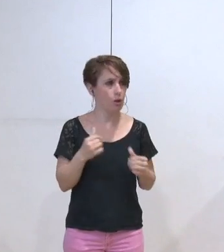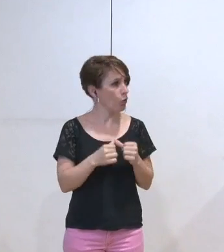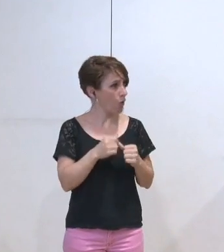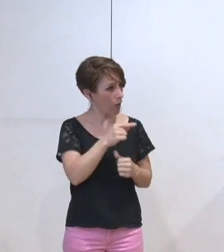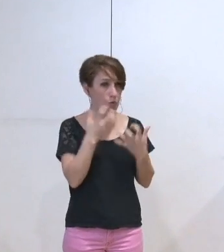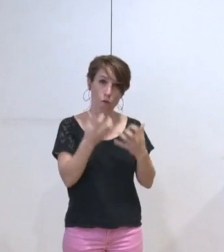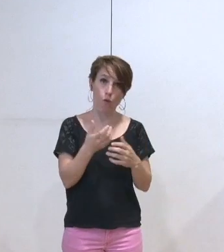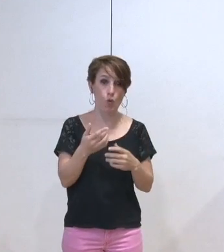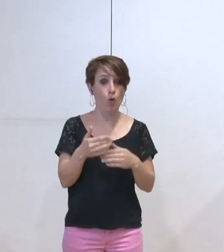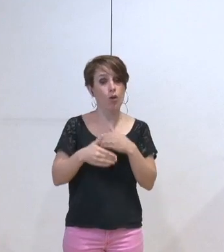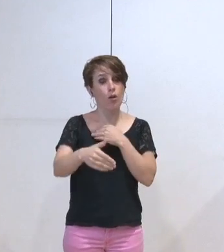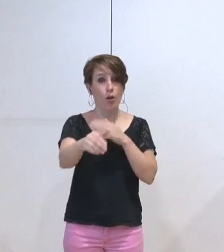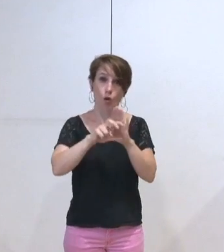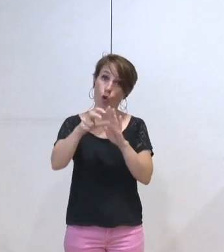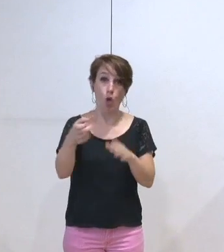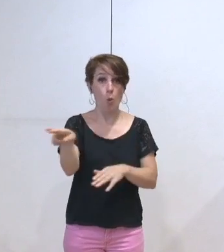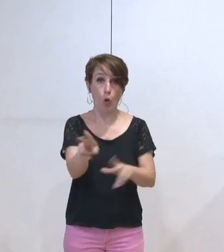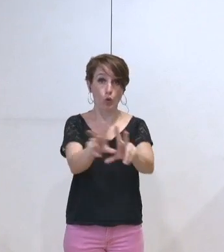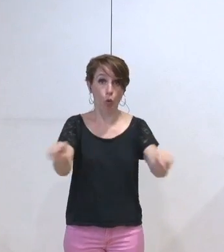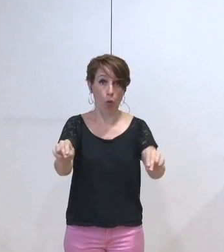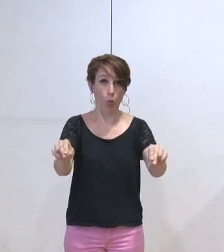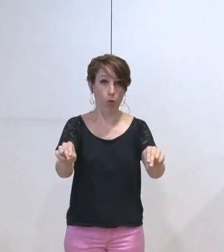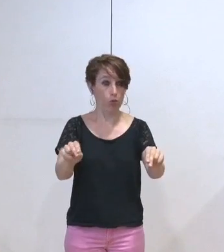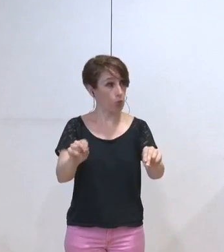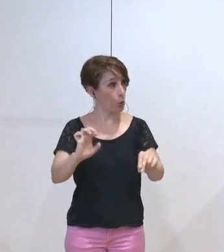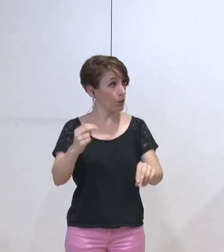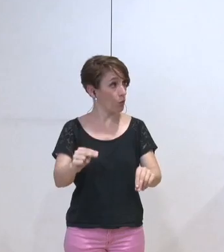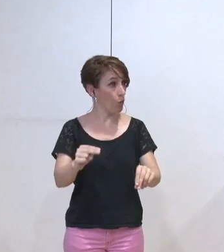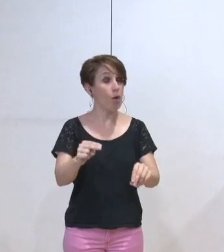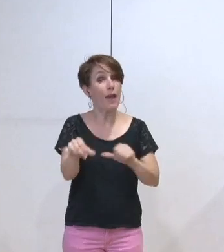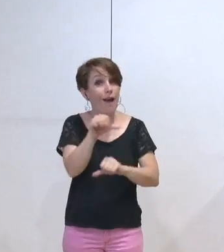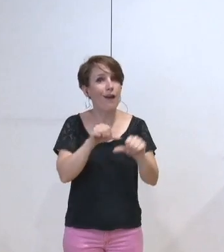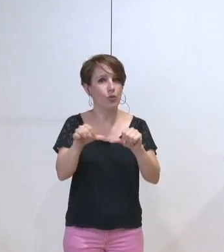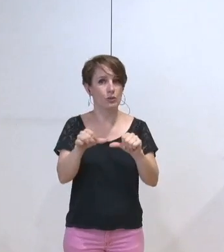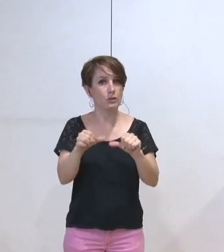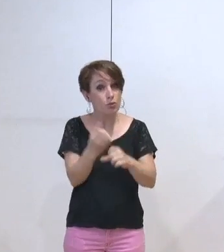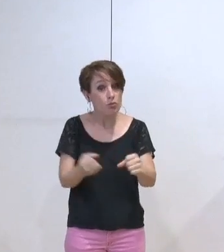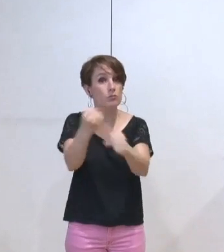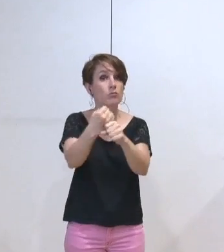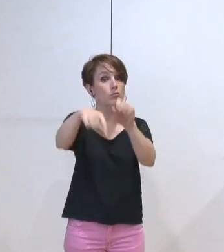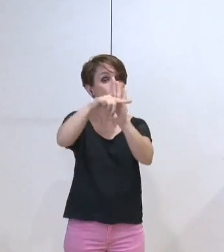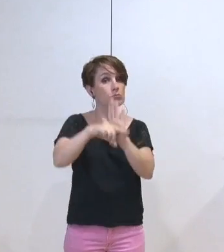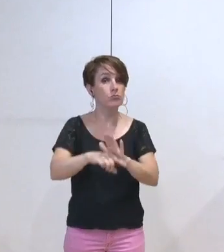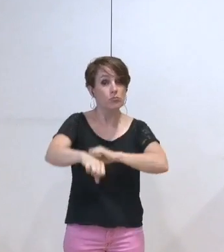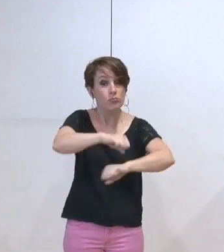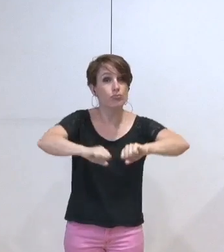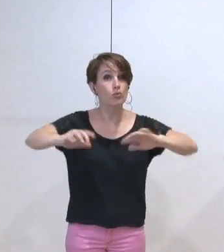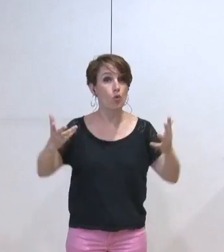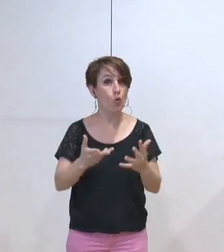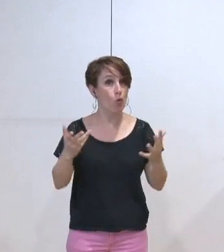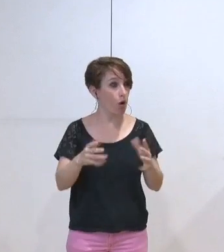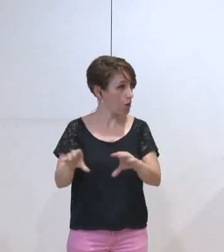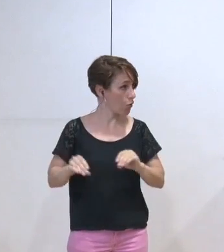grenobble la propreté et la netteté de ces espaces publics et pour cela quelles sont les mesures déjà quelles sont les mesures que vous prenez celles plus